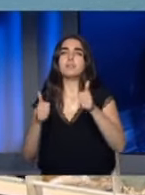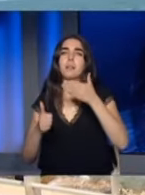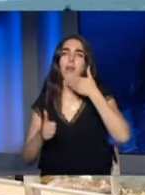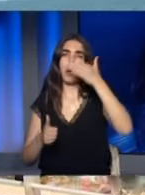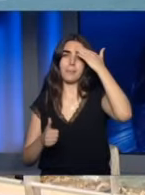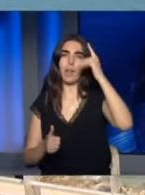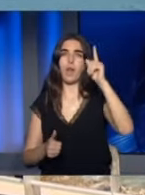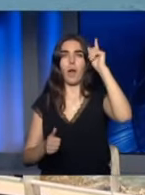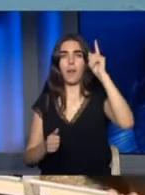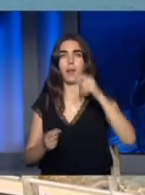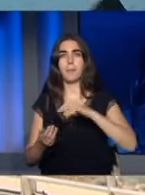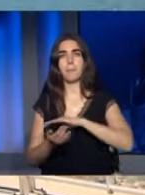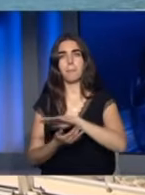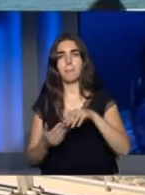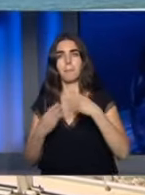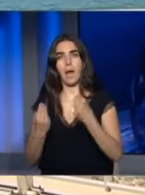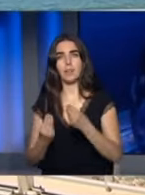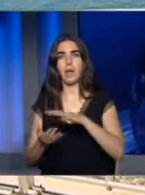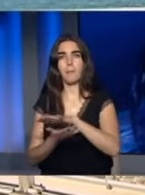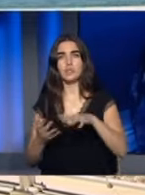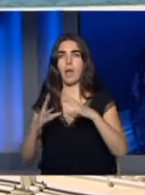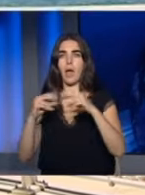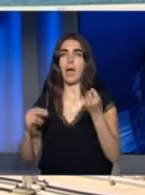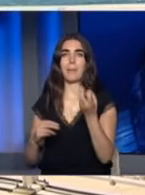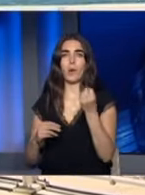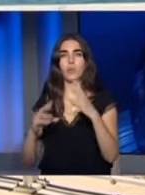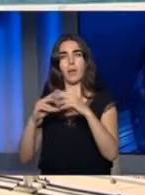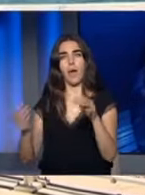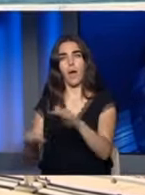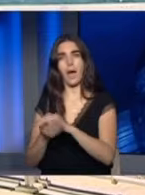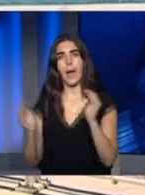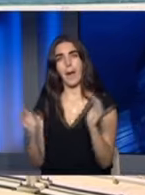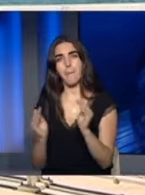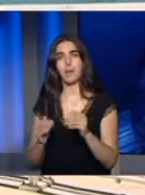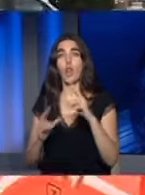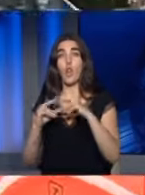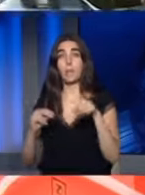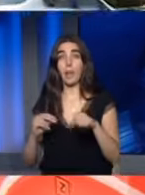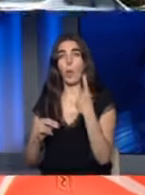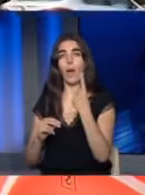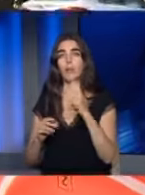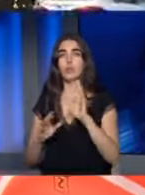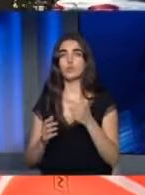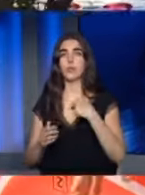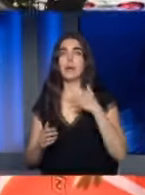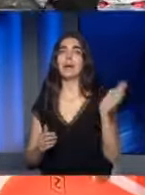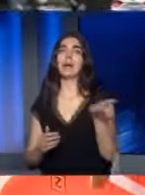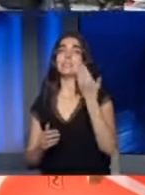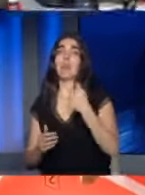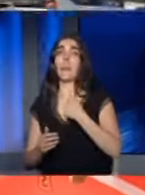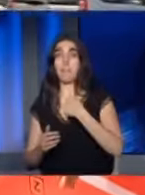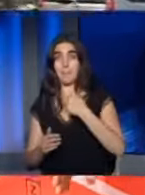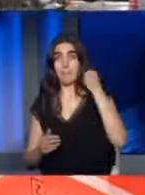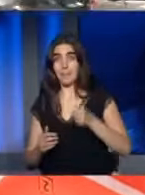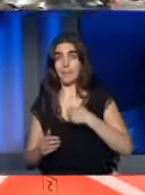نا هال المنفذ اهل بيروت نقدر ننزل ونتمشى هي الشيء الوحيد اللي باقي لنا اما اذا بدي يكون مع العائله بفضل